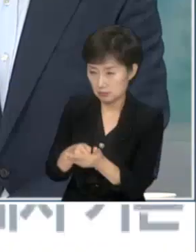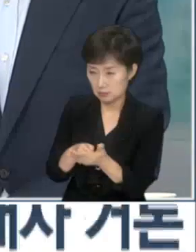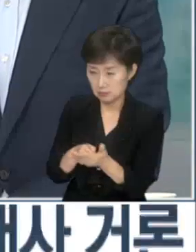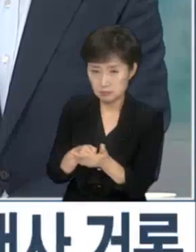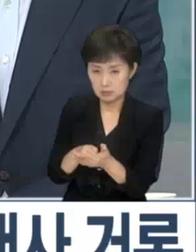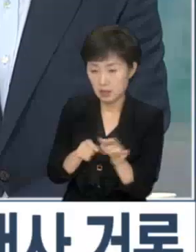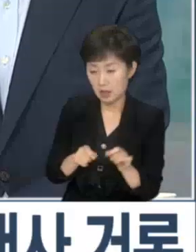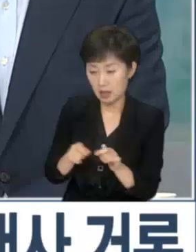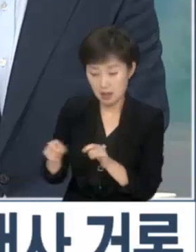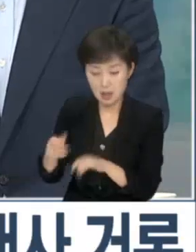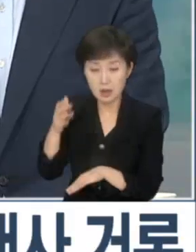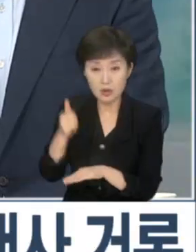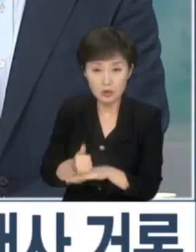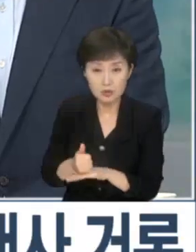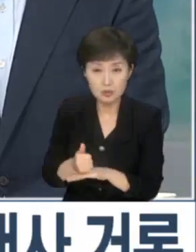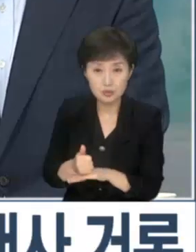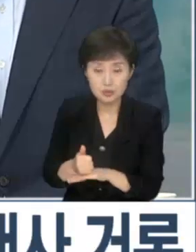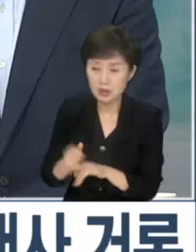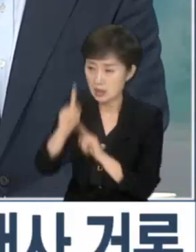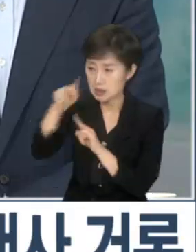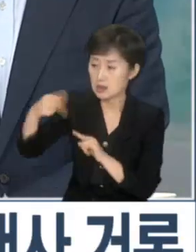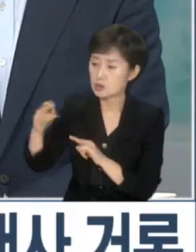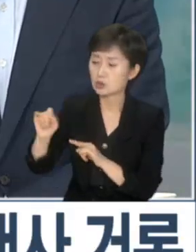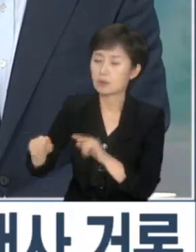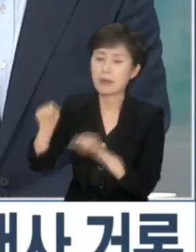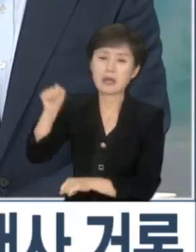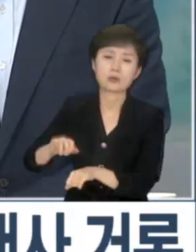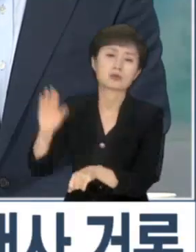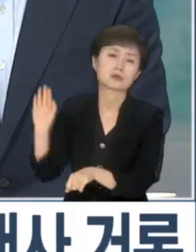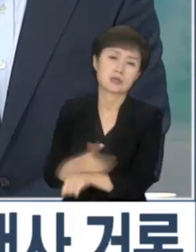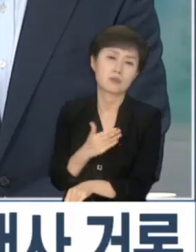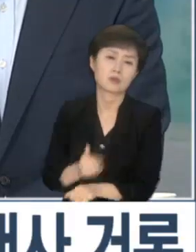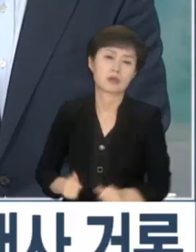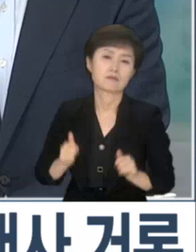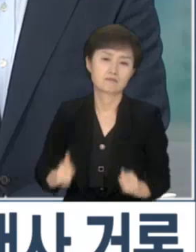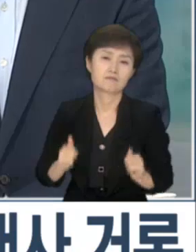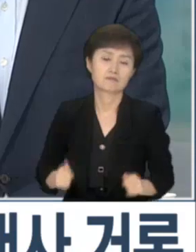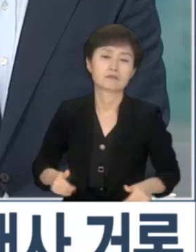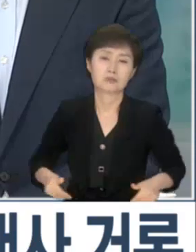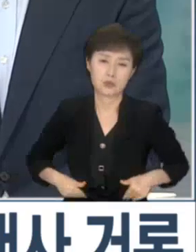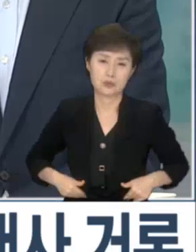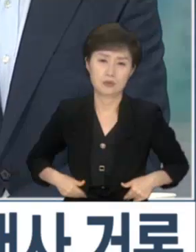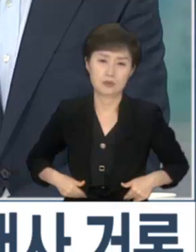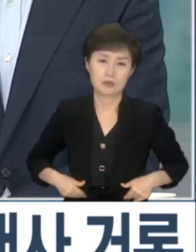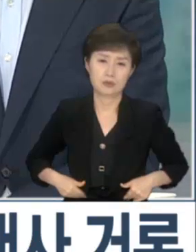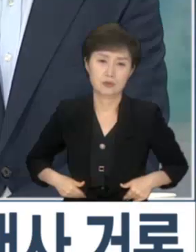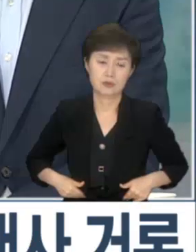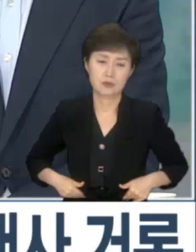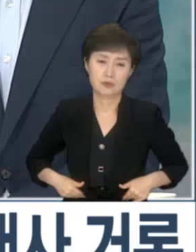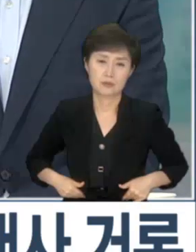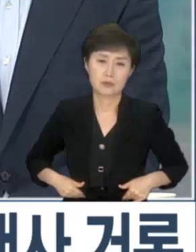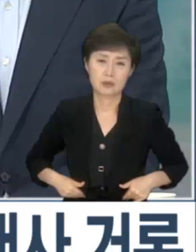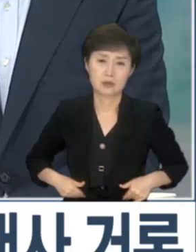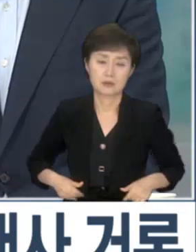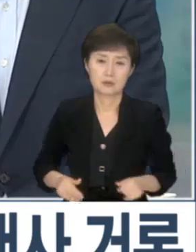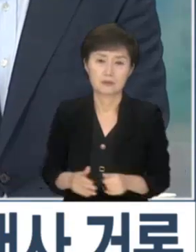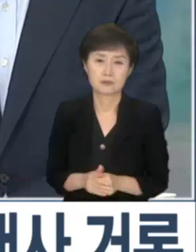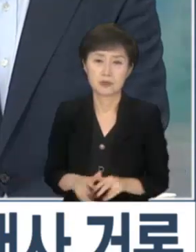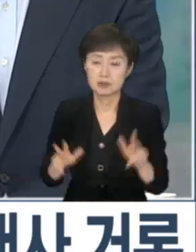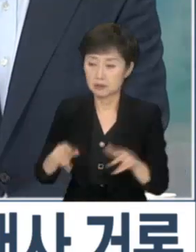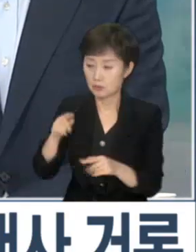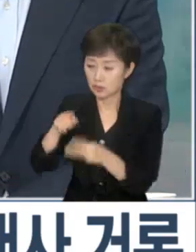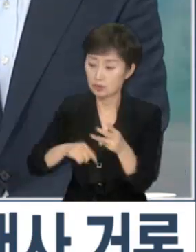지나서이 문제는 결국은 법의 심판 때 설 수밖에 없는 문제이다 그러기 때문에 미리 문제를 더 키우지 않았으면